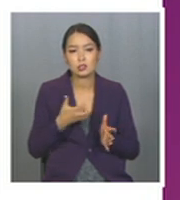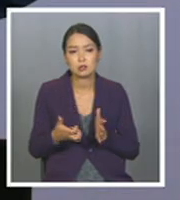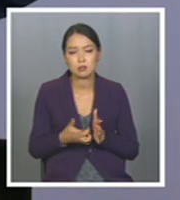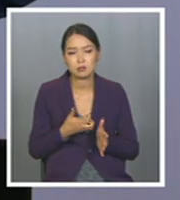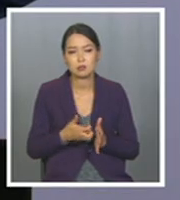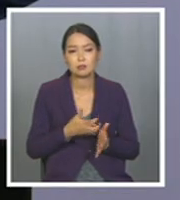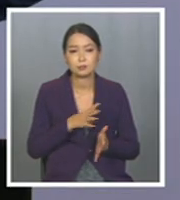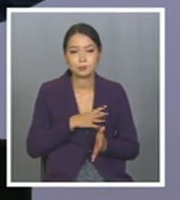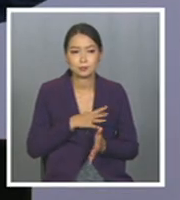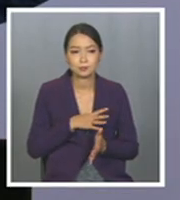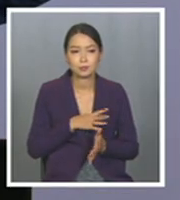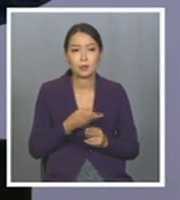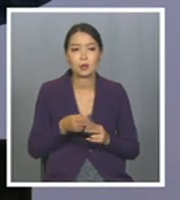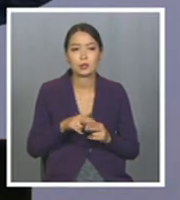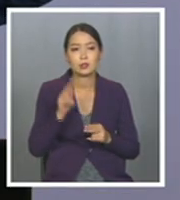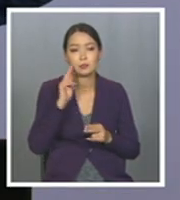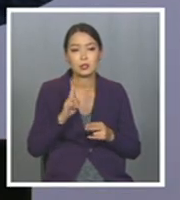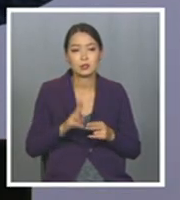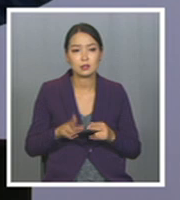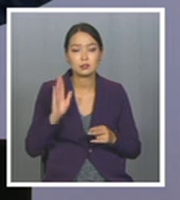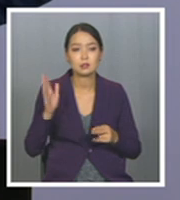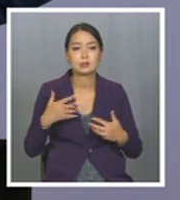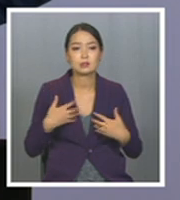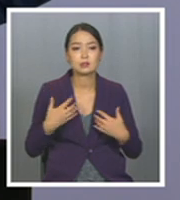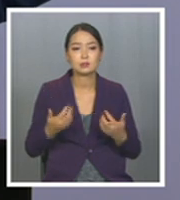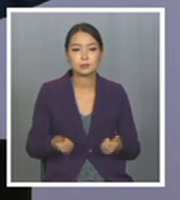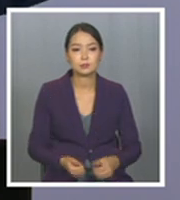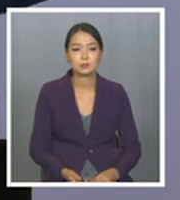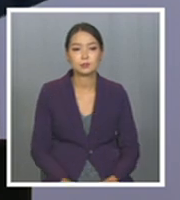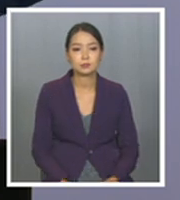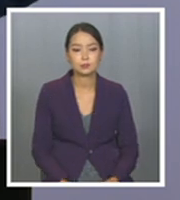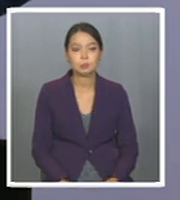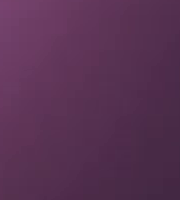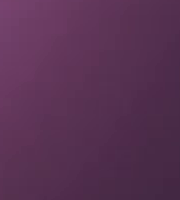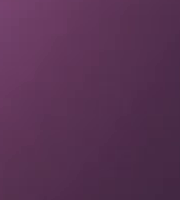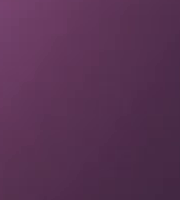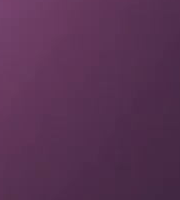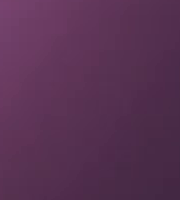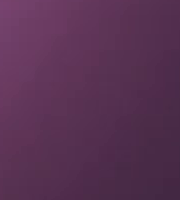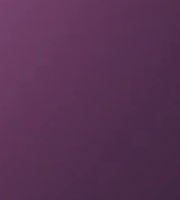келді. Осымен бүгінгі сабағымыз аяқталды. Білім алаңында кездескенше.